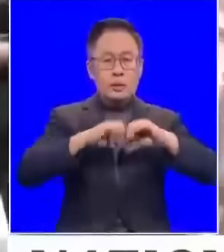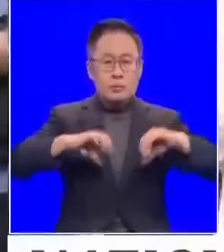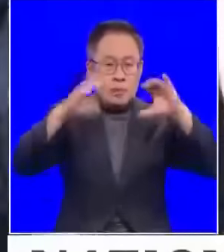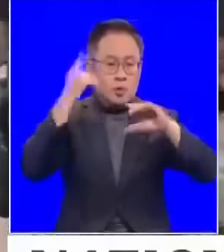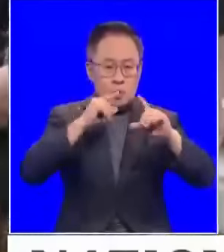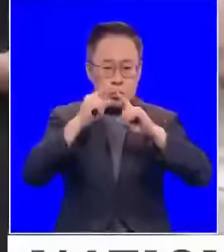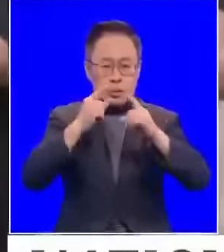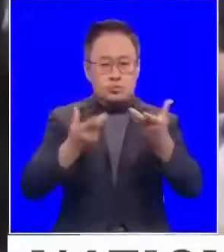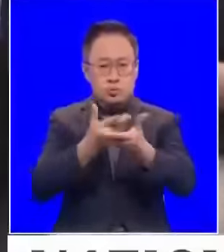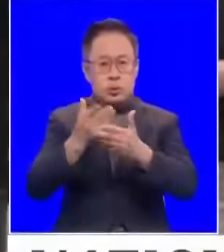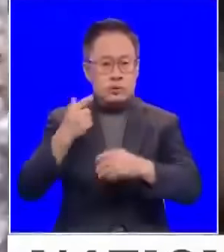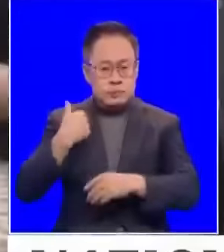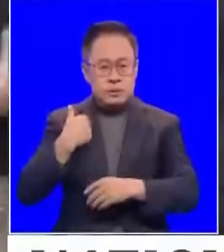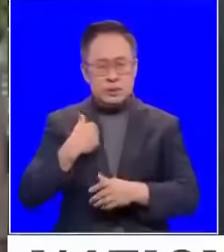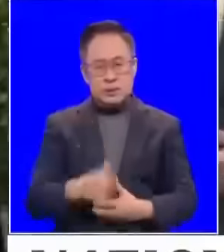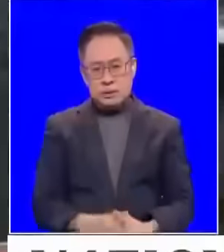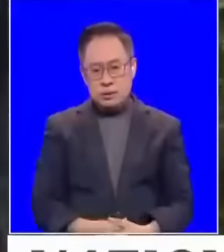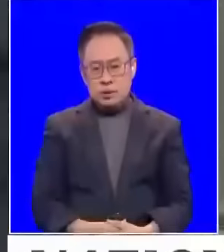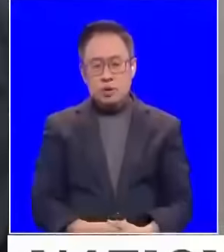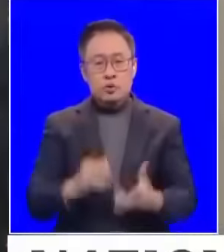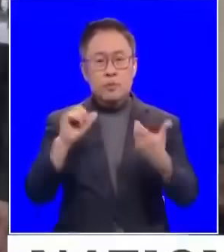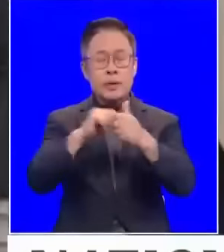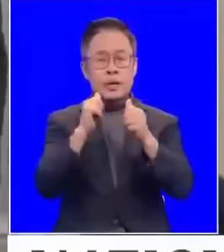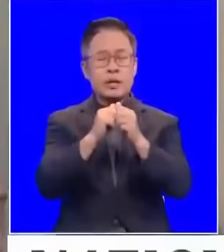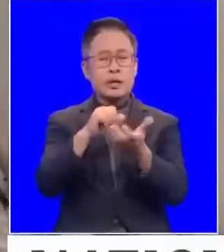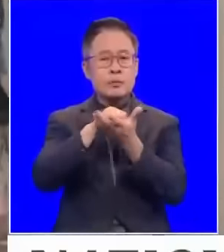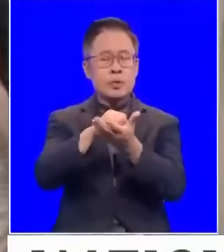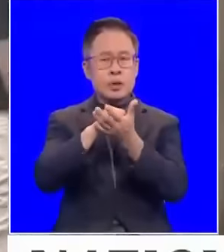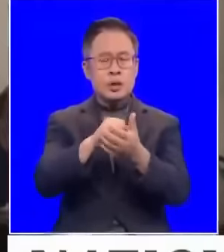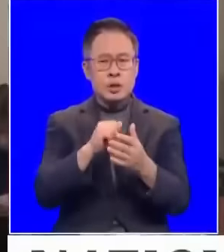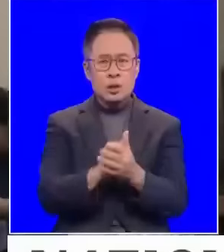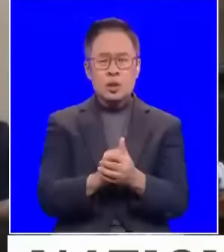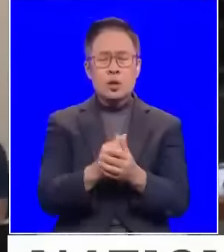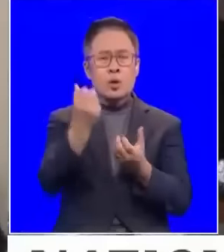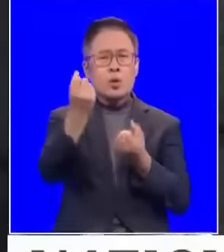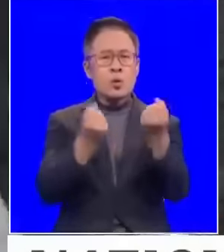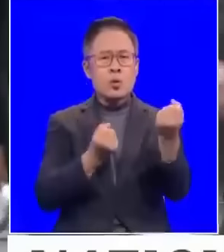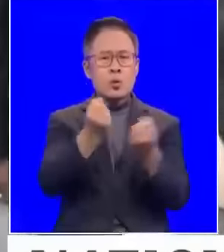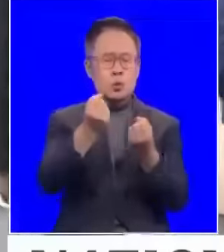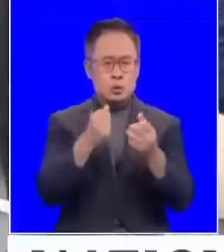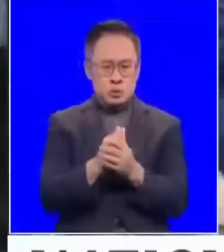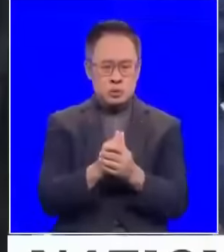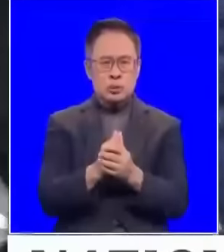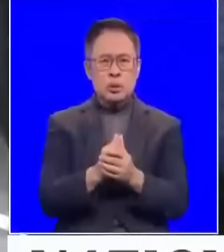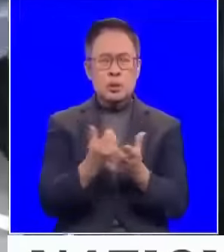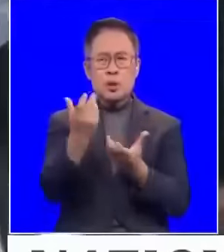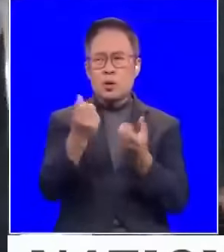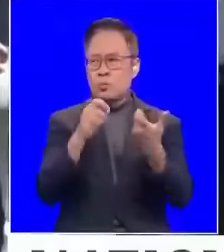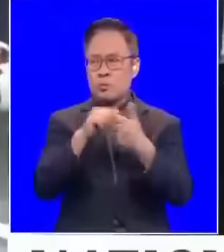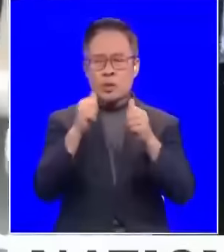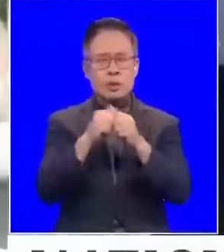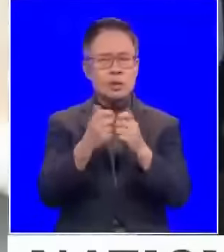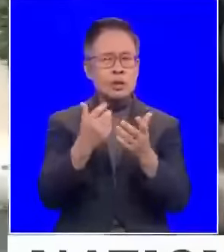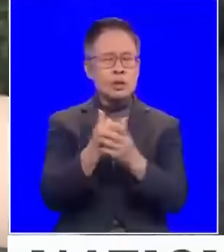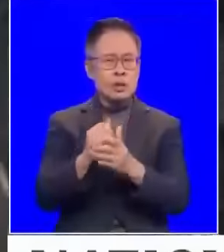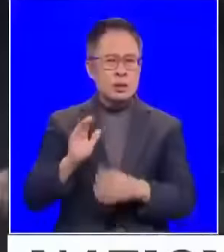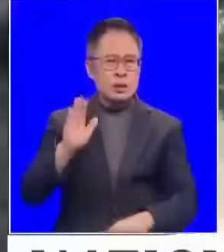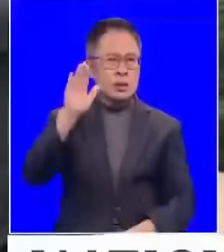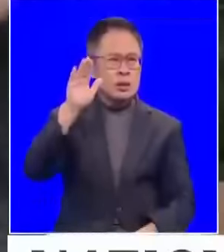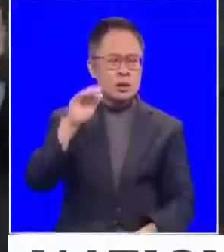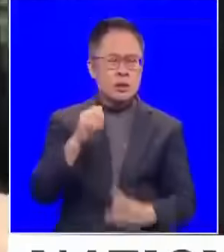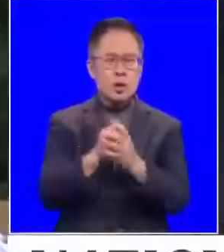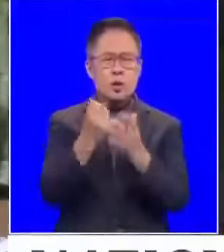คะยังมีประเด็นเรื่องการเก็บค่าธรรมเนียมค่าผ่านทางของผู้ใช้รถส่วนบุคคลตามแนวรถไฟฟ้าในเขตเมืองค่ะเพื่อให้ทุกคนได้ใช้รถ